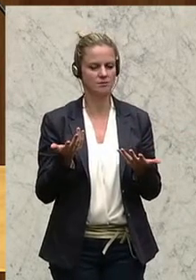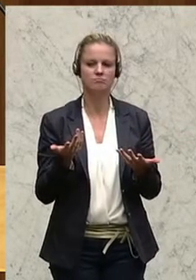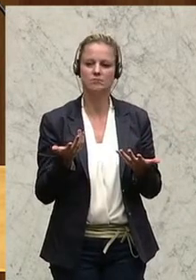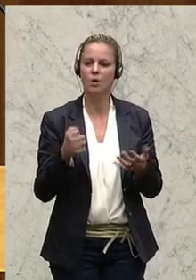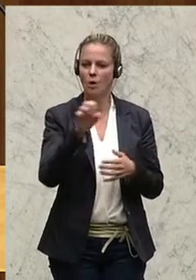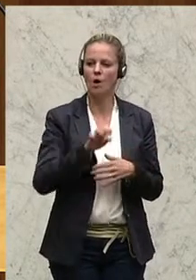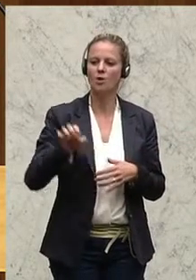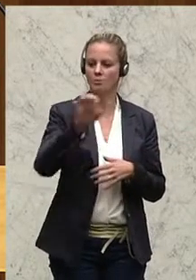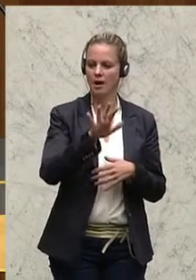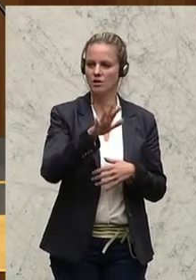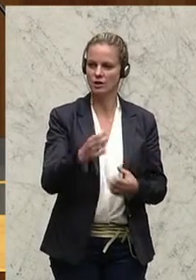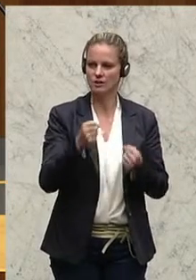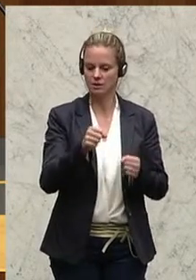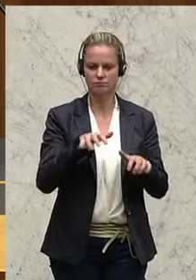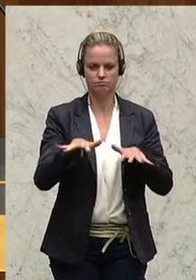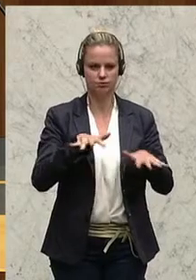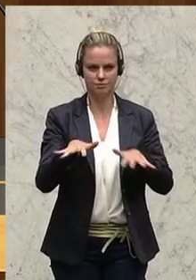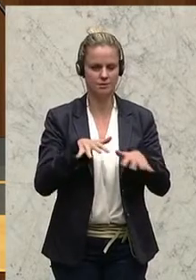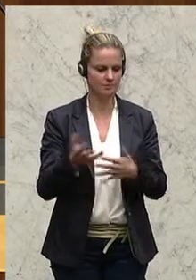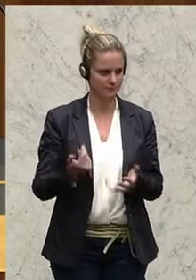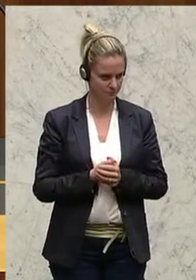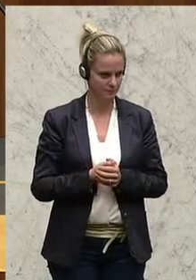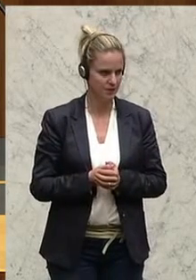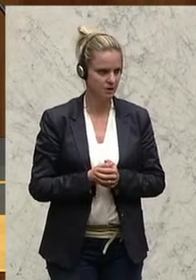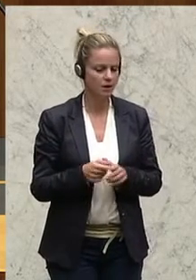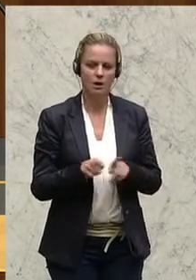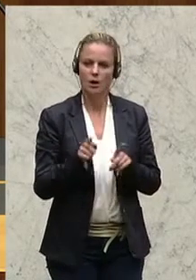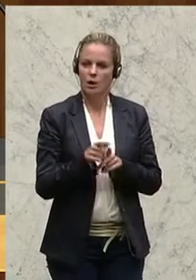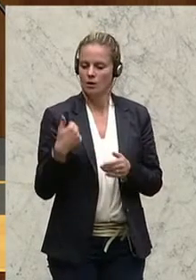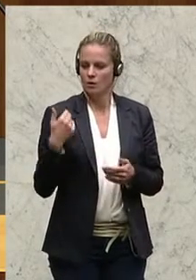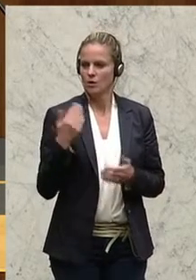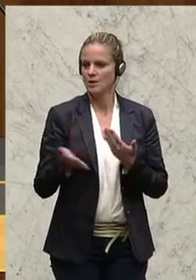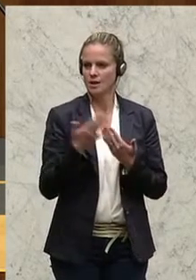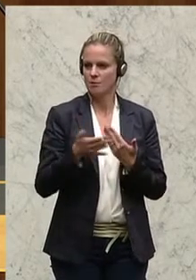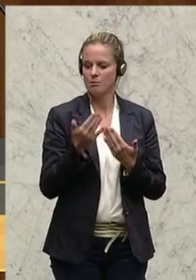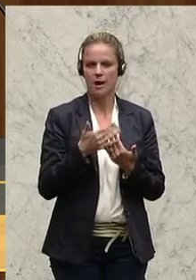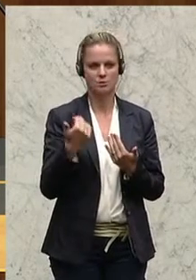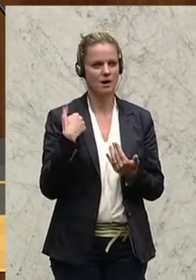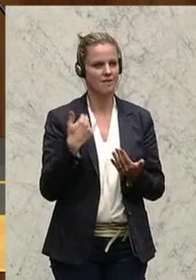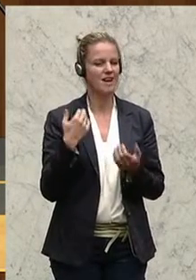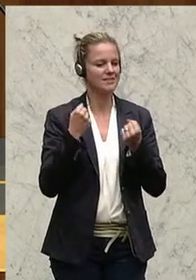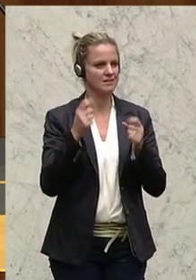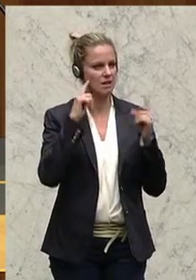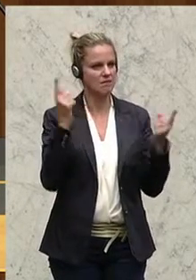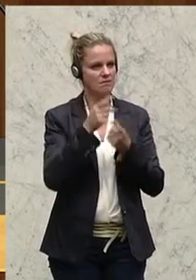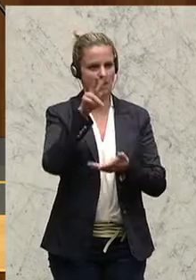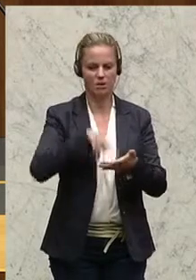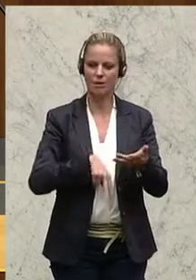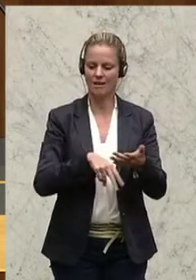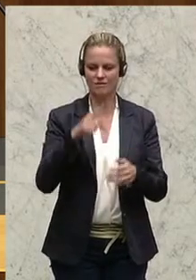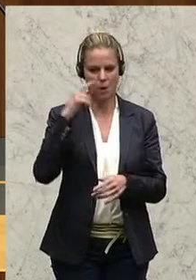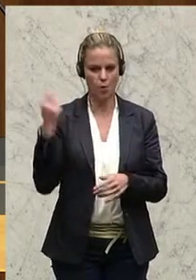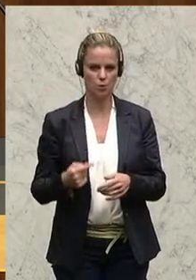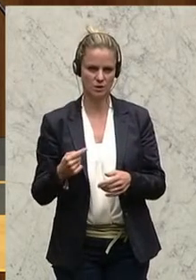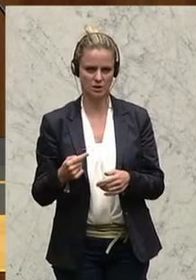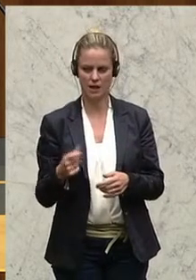unserer europäischen Sicherheitsarchitektur. Und jüngstes Beispiel dafür, Sie haben das in den Zeitungen sicher gelesen, ist das von Russland